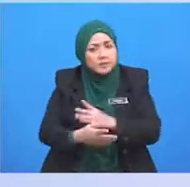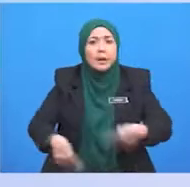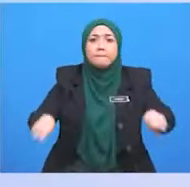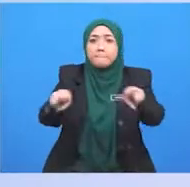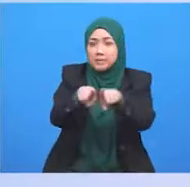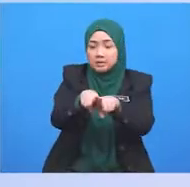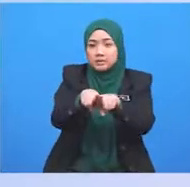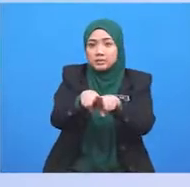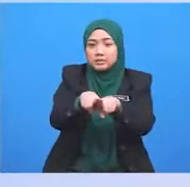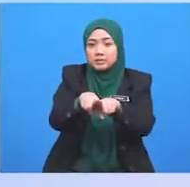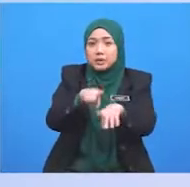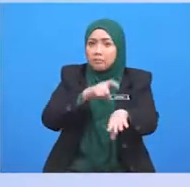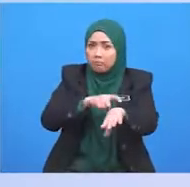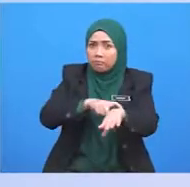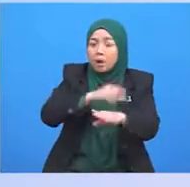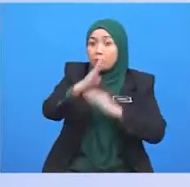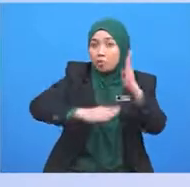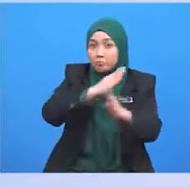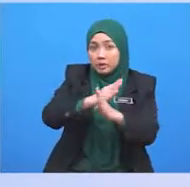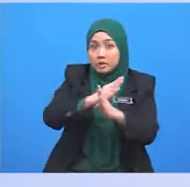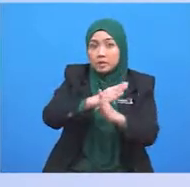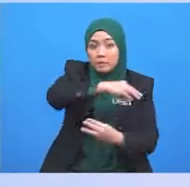semasa bumi berputar, ia juga akan beredar.